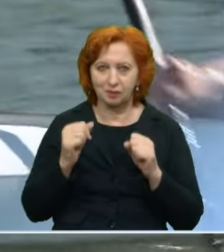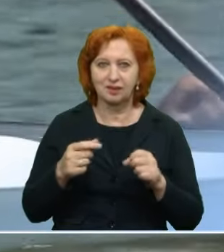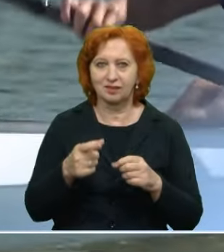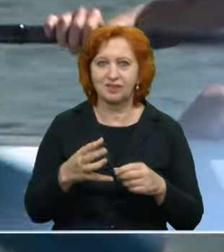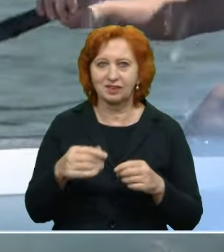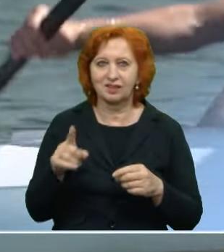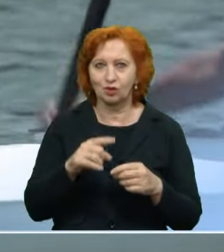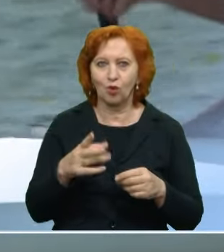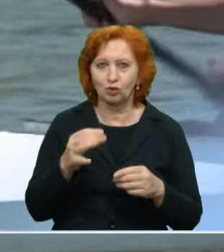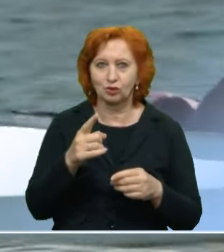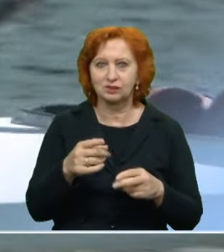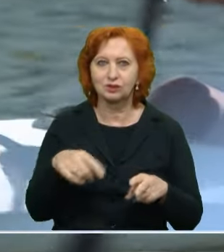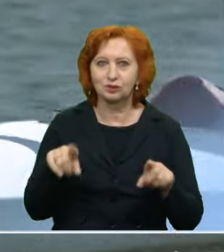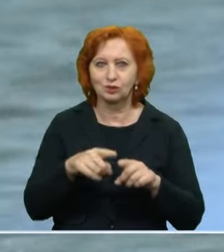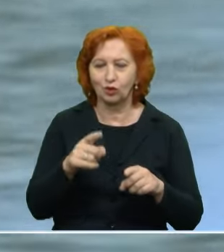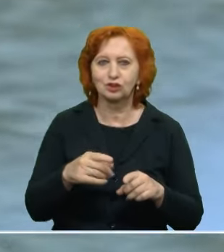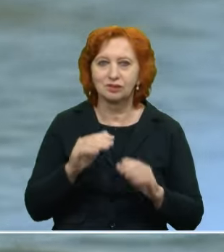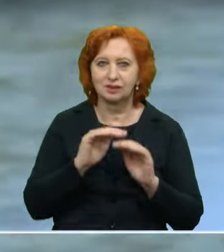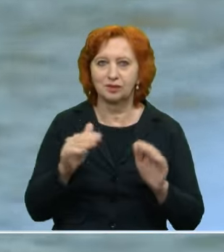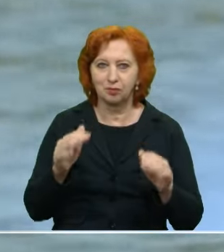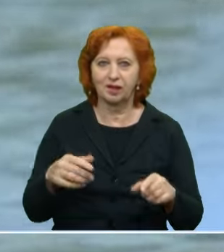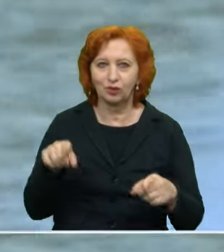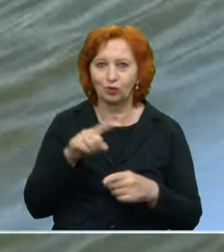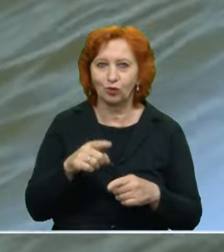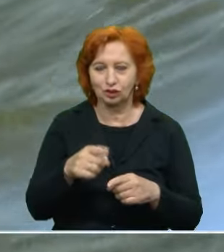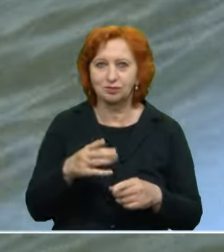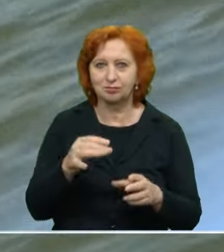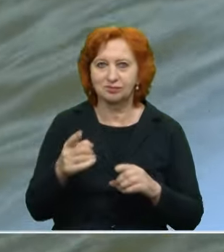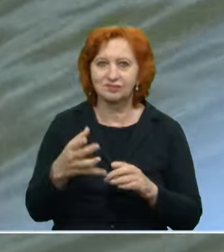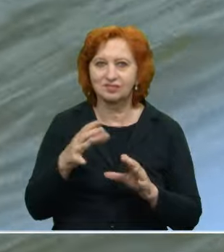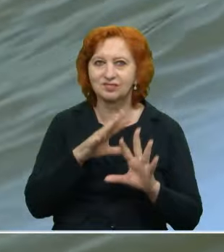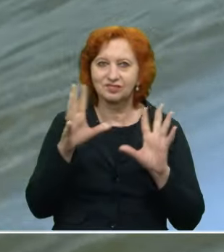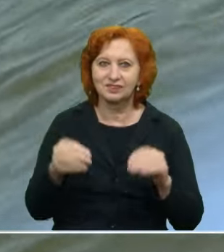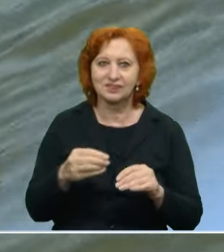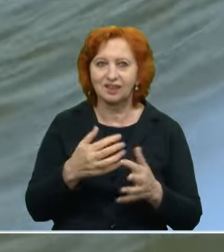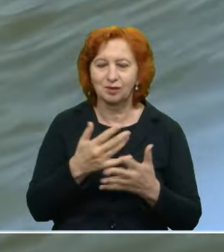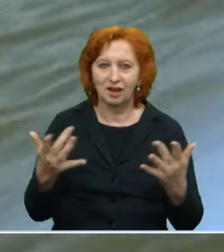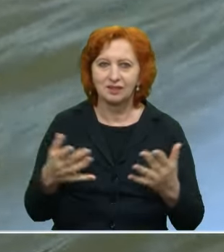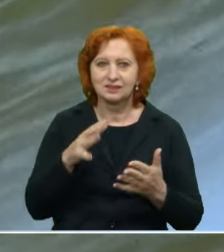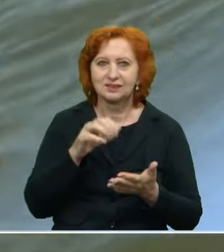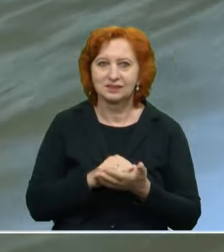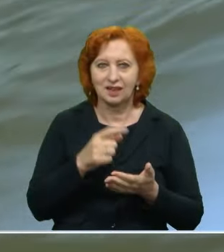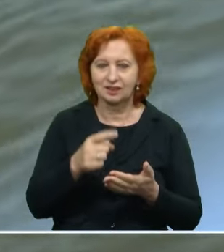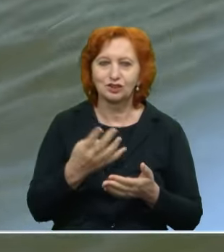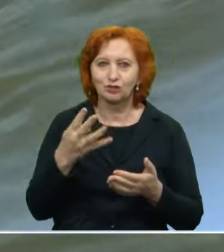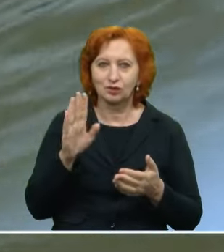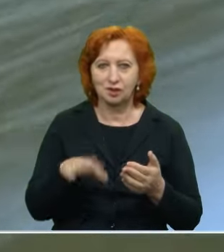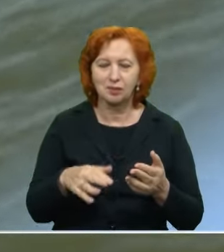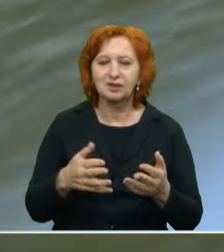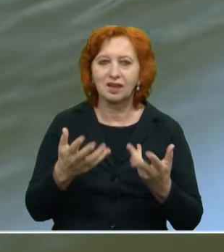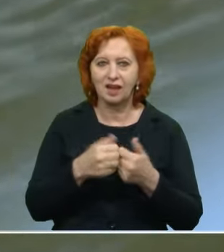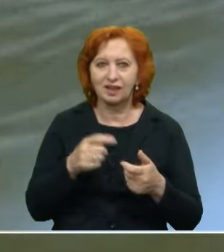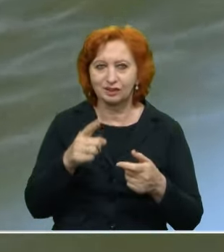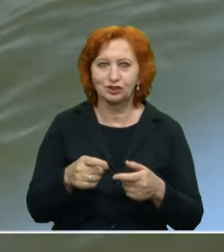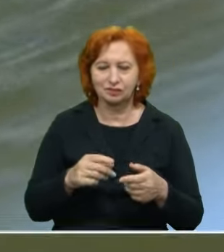В «Белой Калитве» впервые выступили экипажем, в тройку призеров не попали, заняли 4-е место. Почувствовали дух соперничества. Это